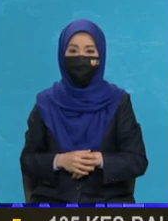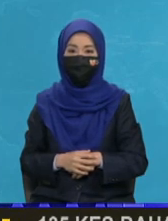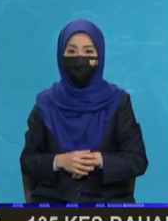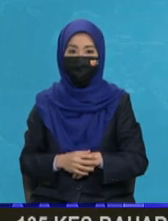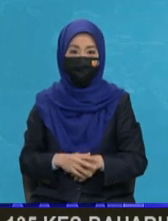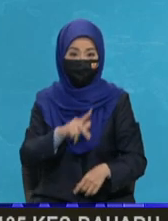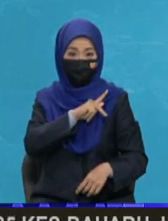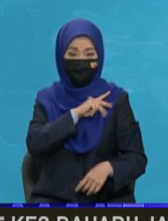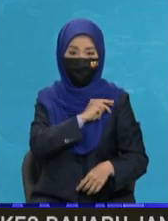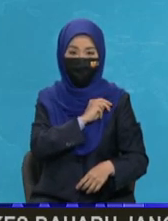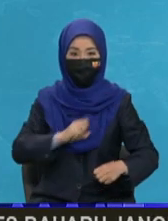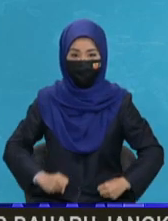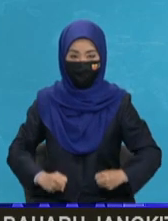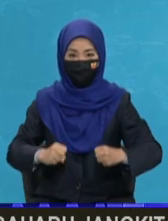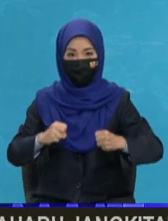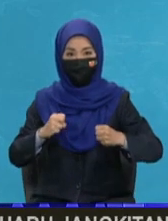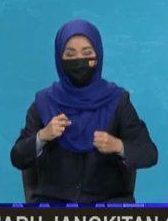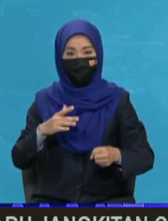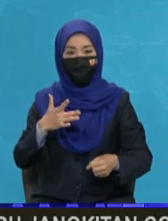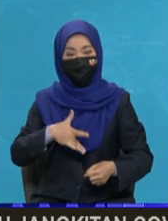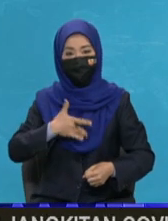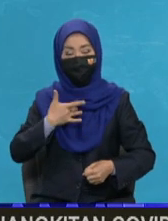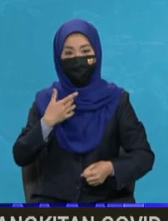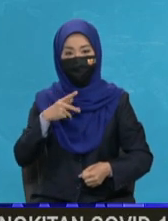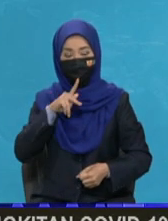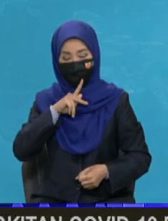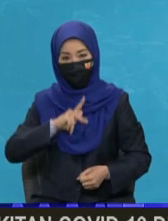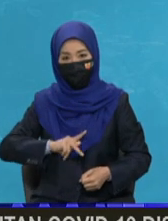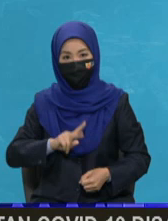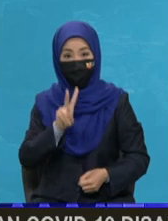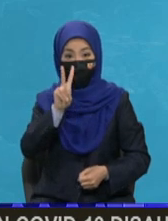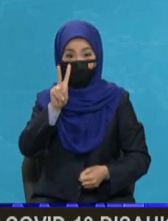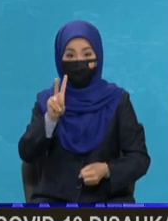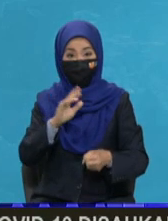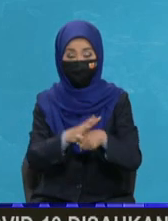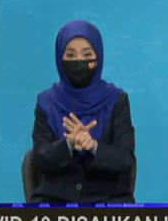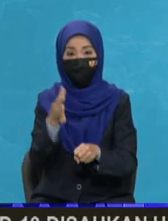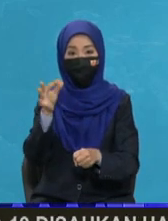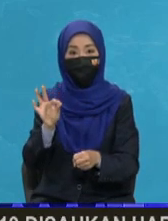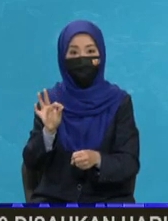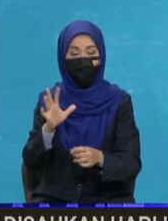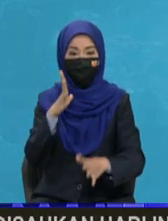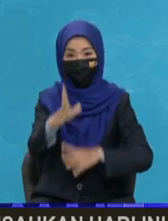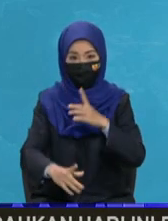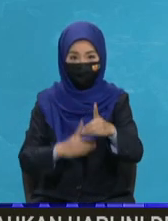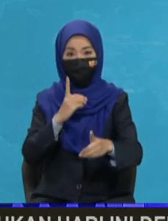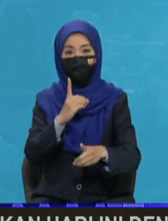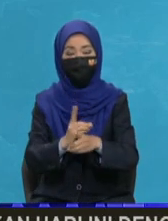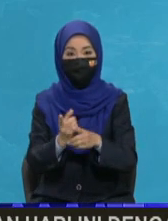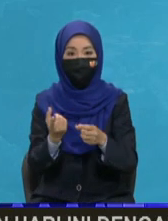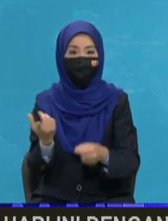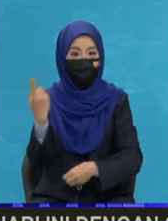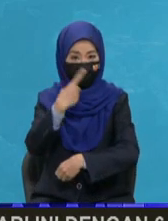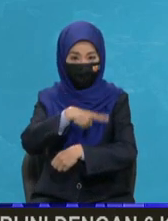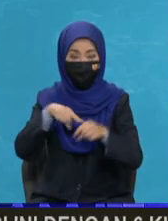Hai Kementerian Kesehatan dengan rasa dukacita memaklumkan dua ke Vietnam ten disahkan kembali ke Rahmatullah